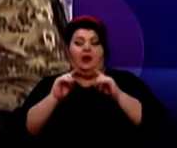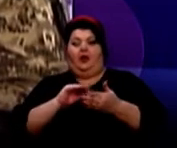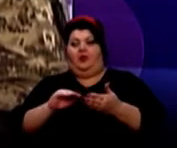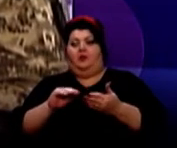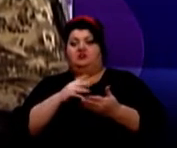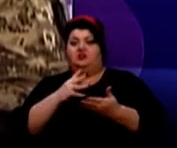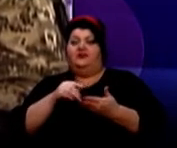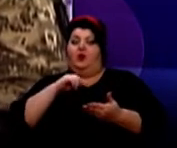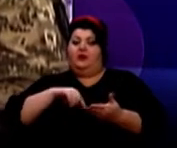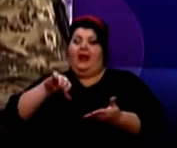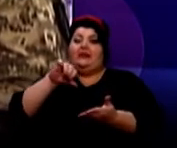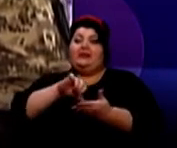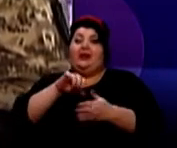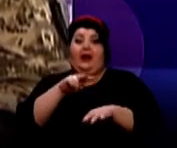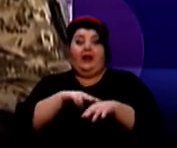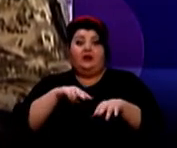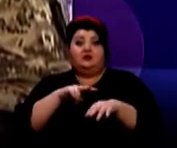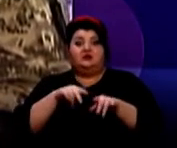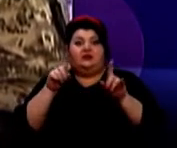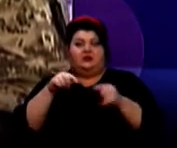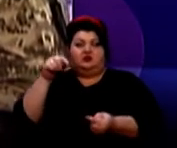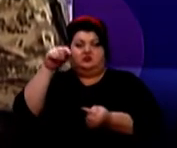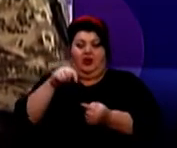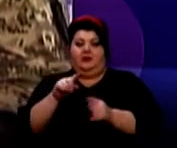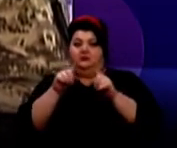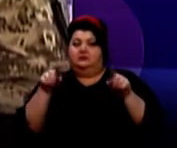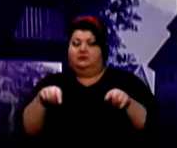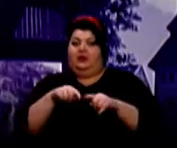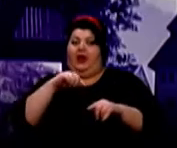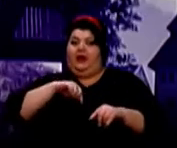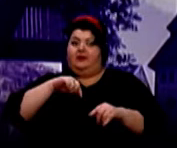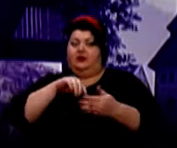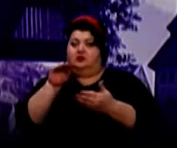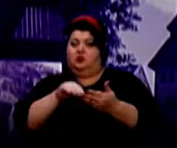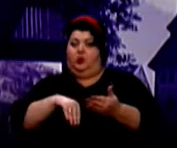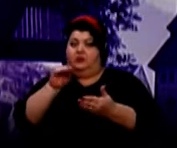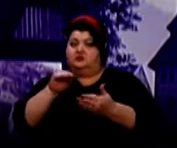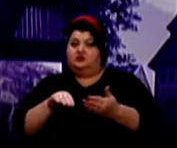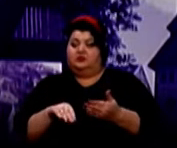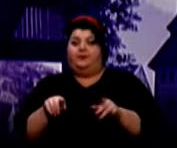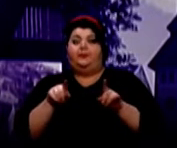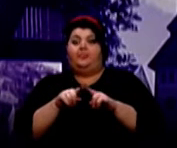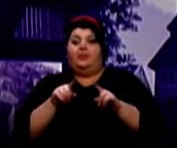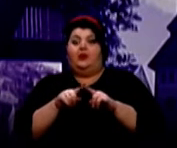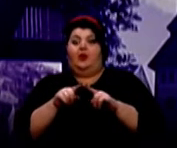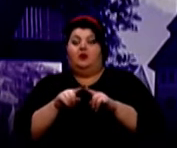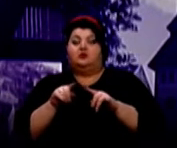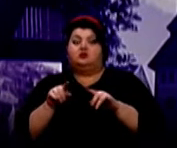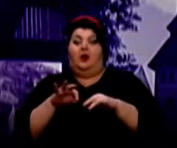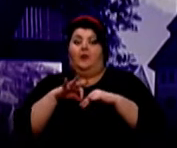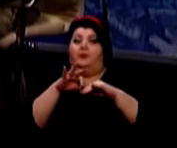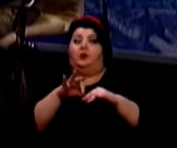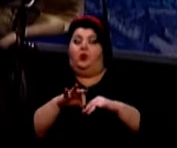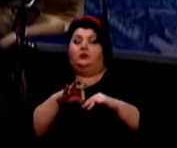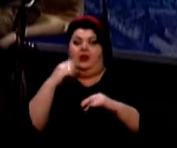характеристику, дільничий характеризує призовника. Також проходить професійно-психологічний відбір у нас,